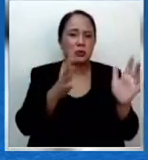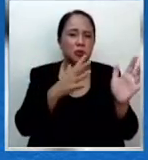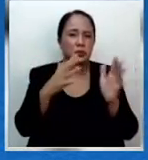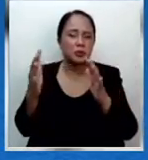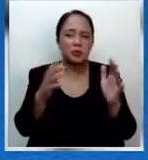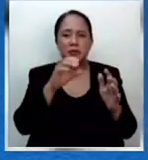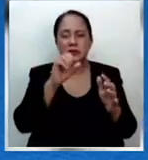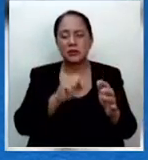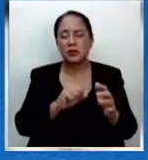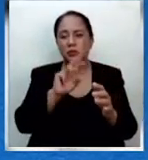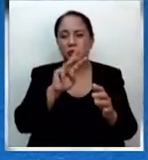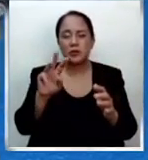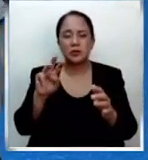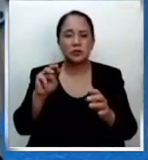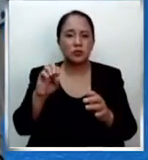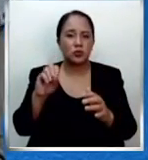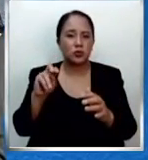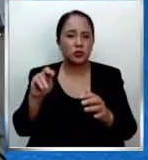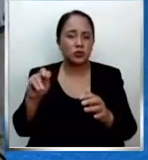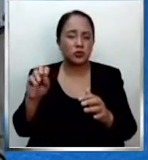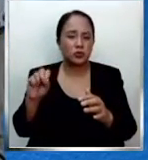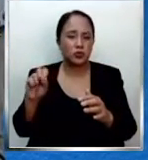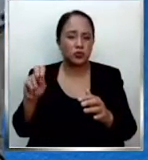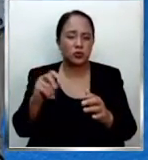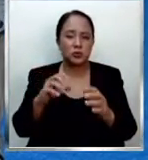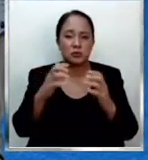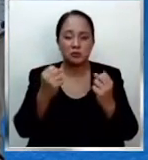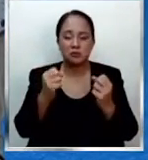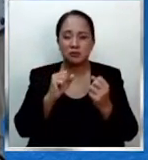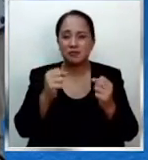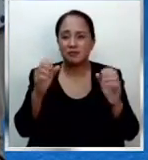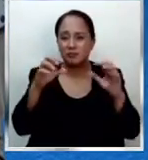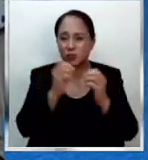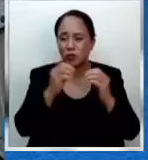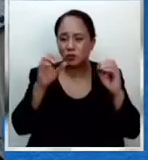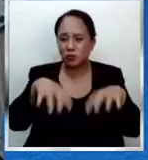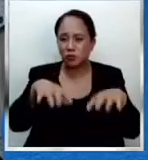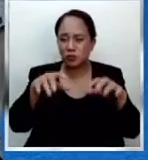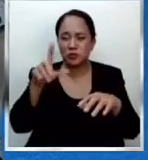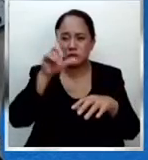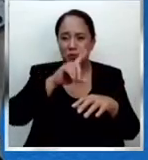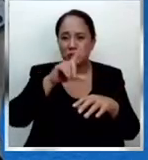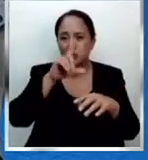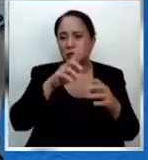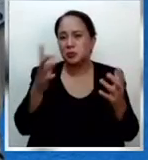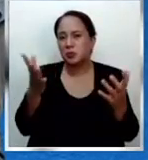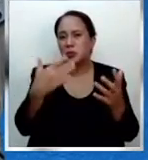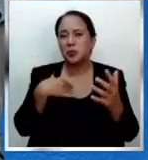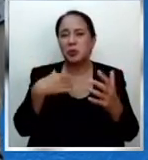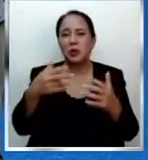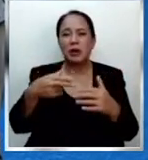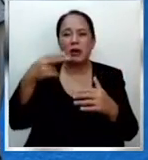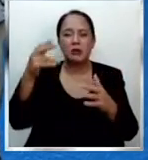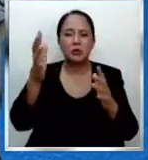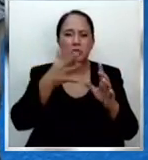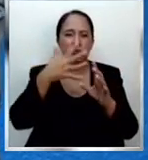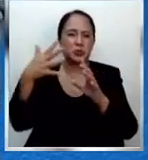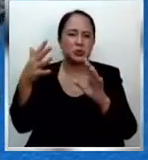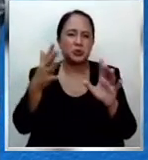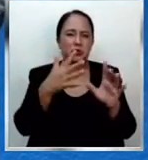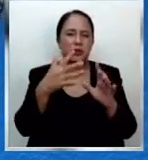monsoon na nagpapaulan dapat lalo na sa May Luzon. At ang dahilan, yung ridge ng high pressure area na parang bako